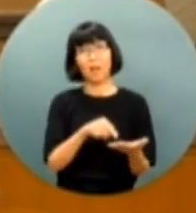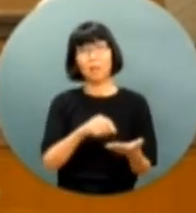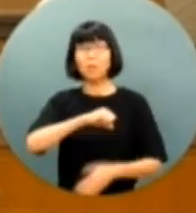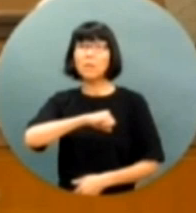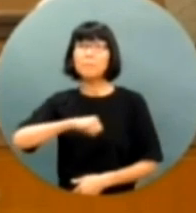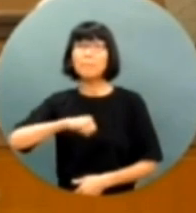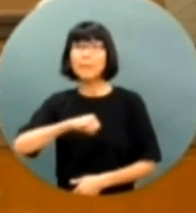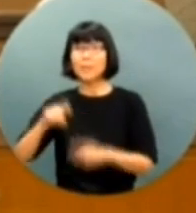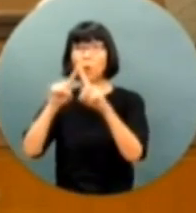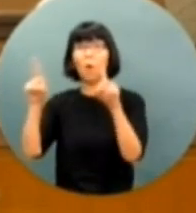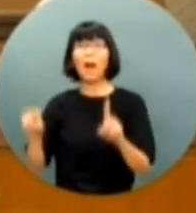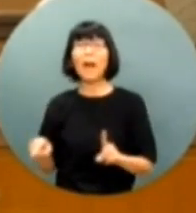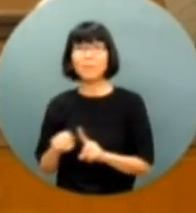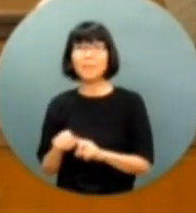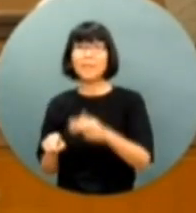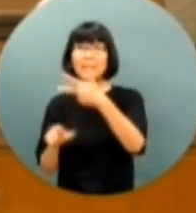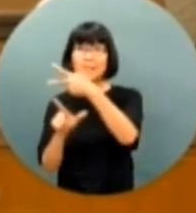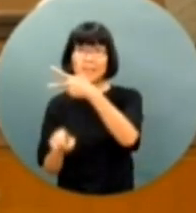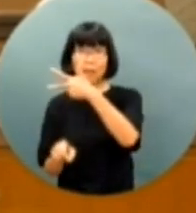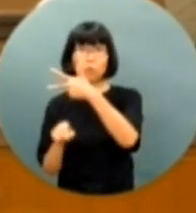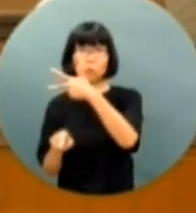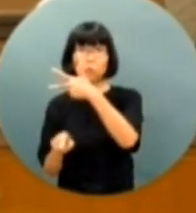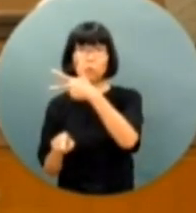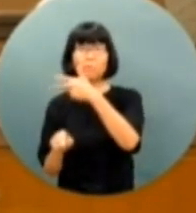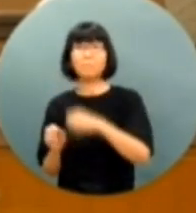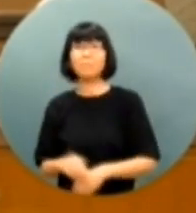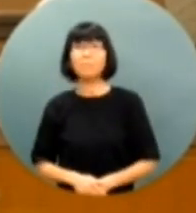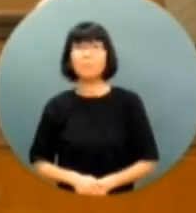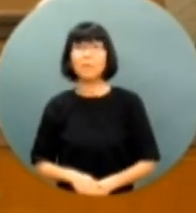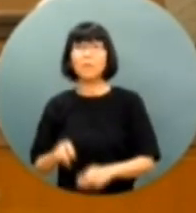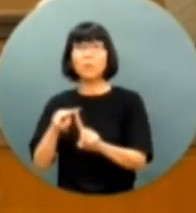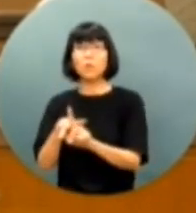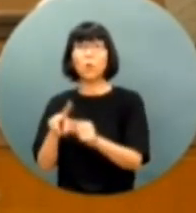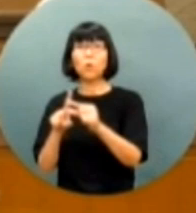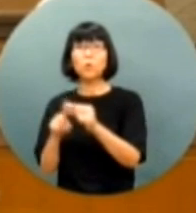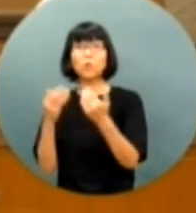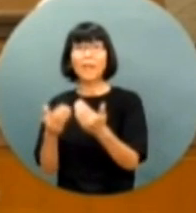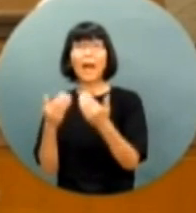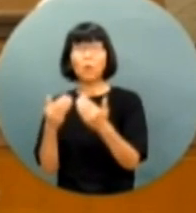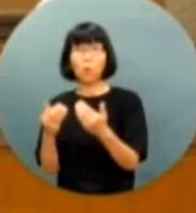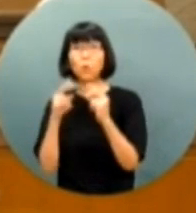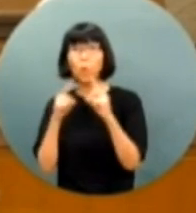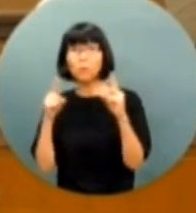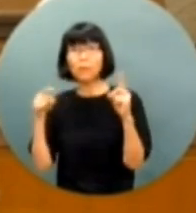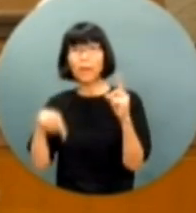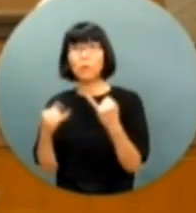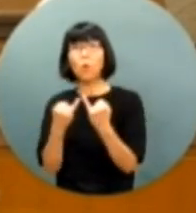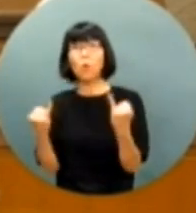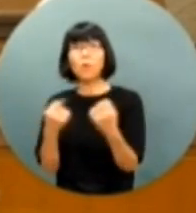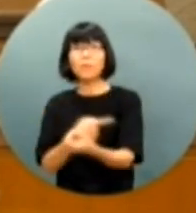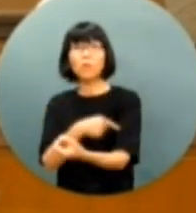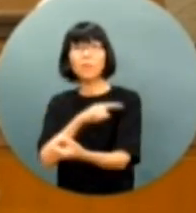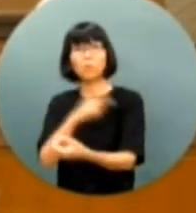が、7月23日掲載の記事になりますと、小中学校で流れた曲の一節、女子力、固定観念を助